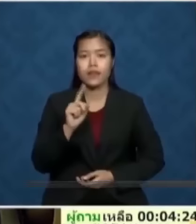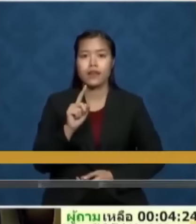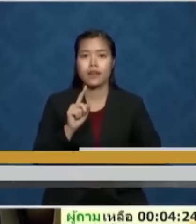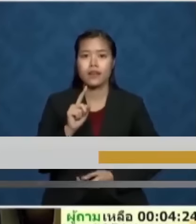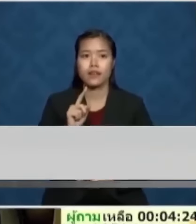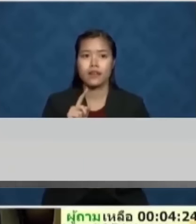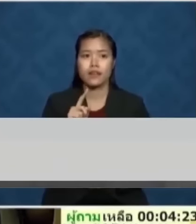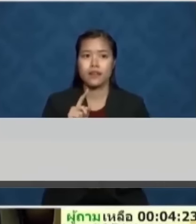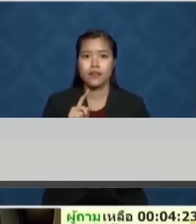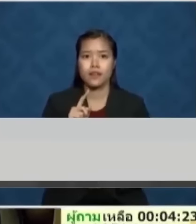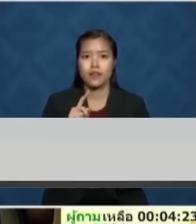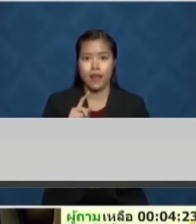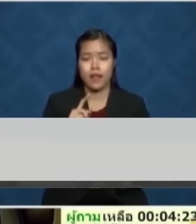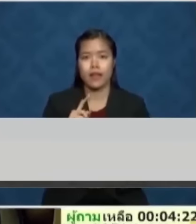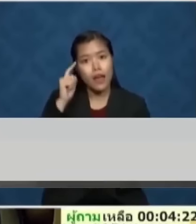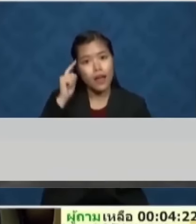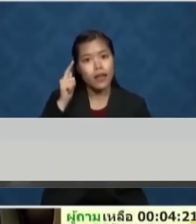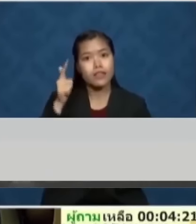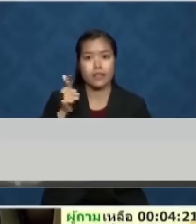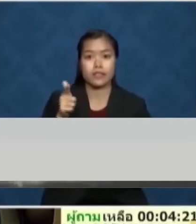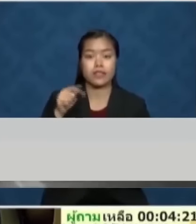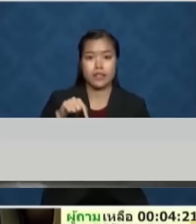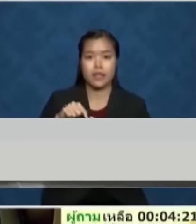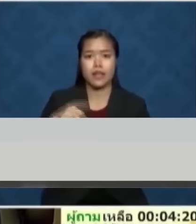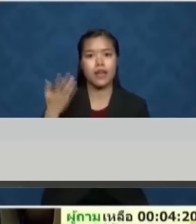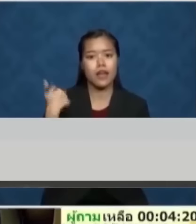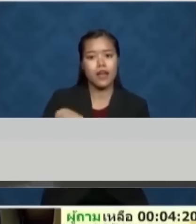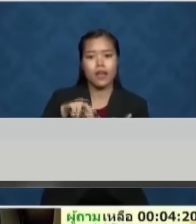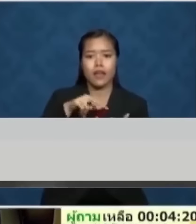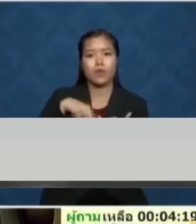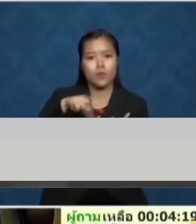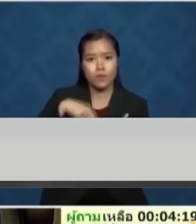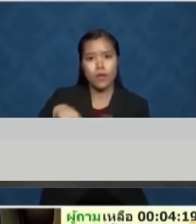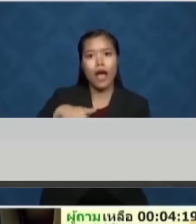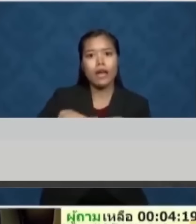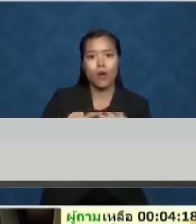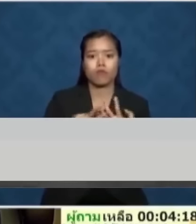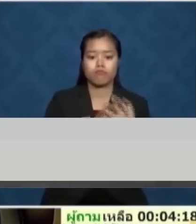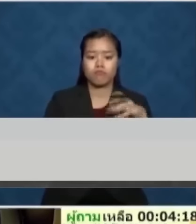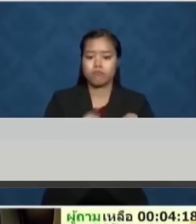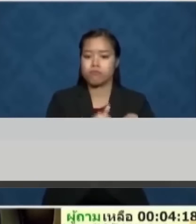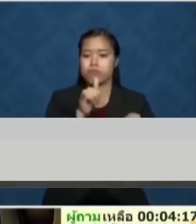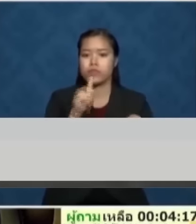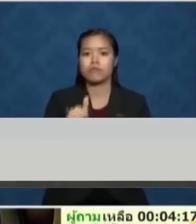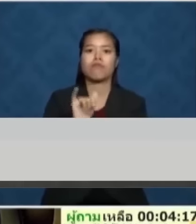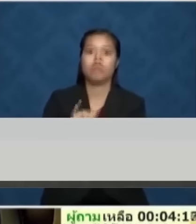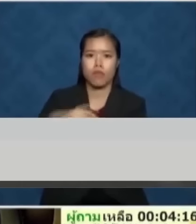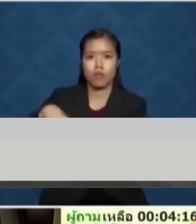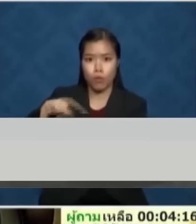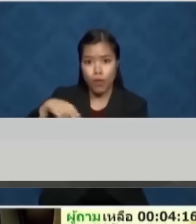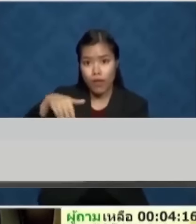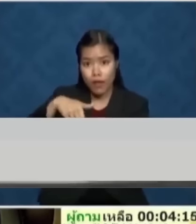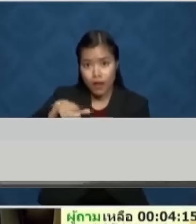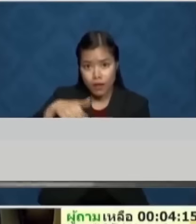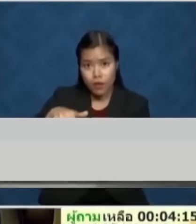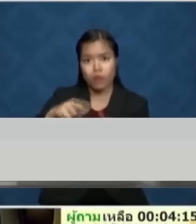ของคุณทักษิณนั้นนะคะการอนุญาตออกไปรับการรักษานอกเรือนจำค่ะคือท่านได้มีการตรวจสอบไหมคะว่าการออกไปรักษา